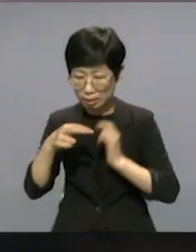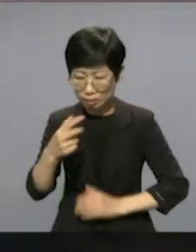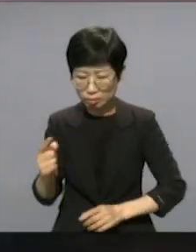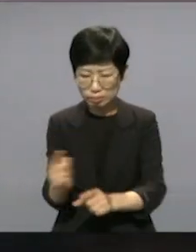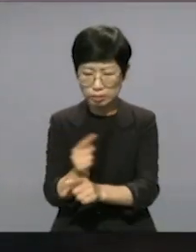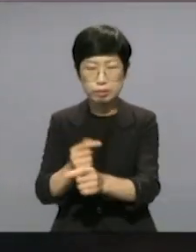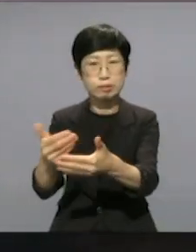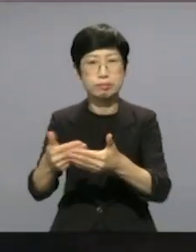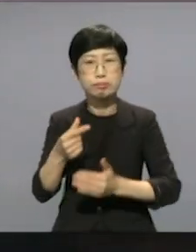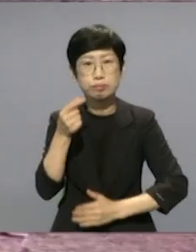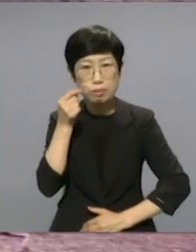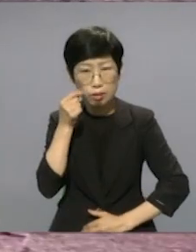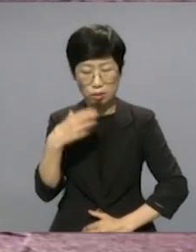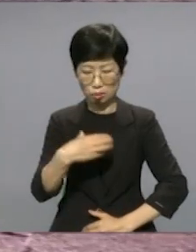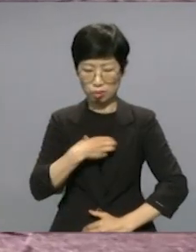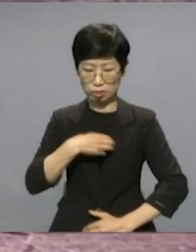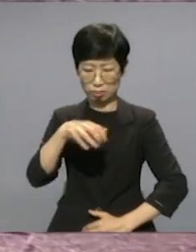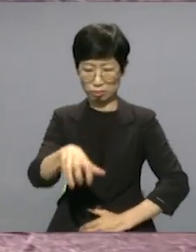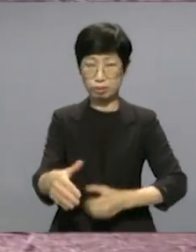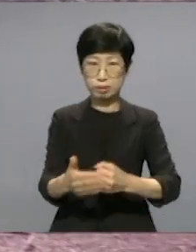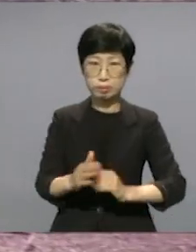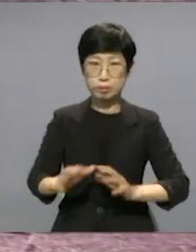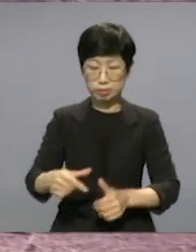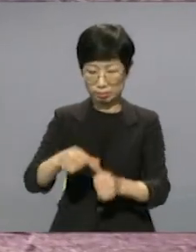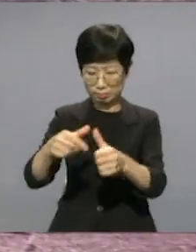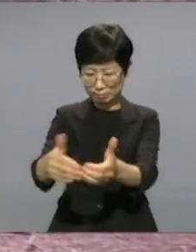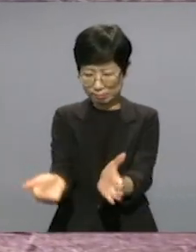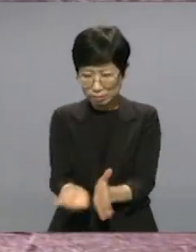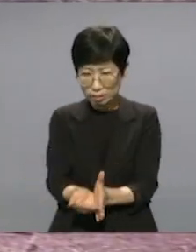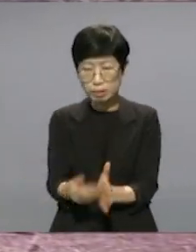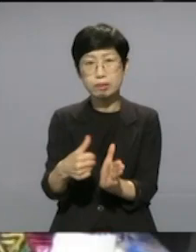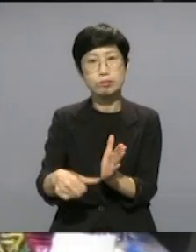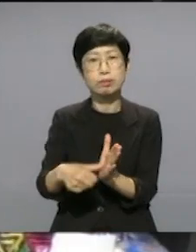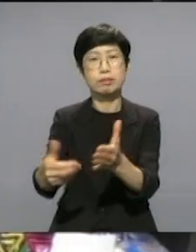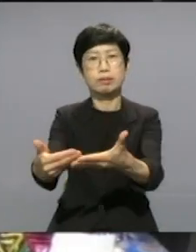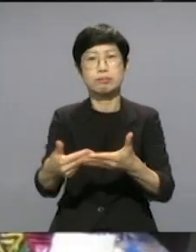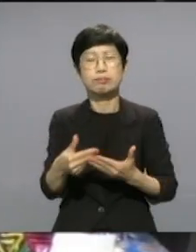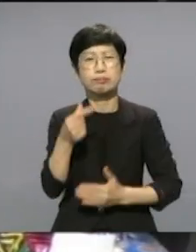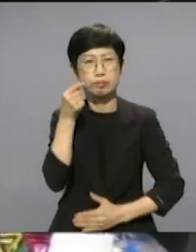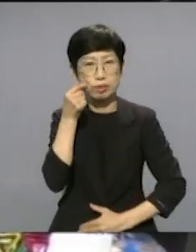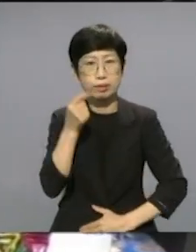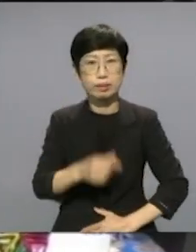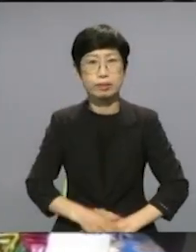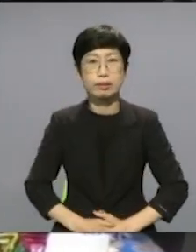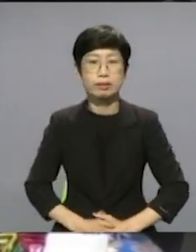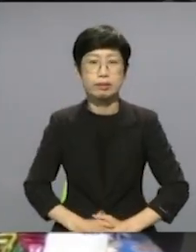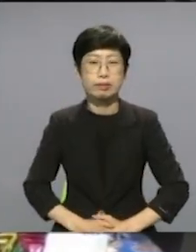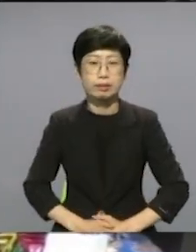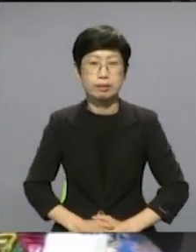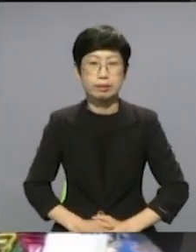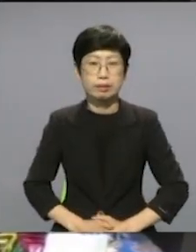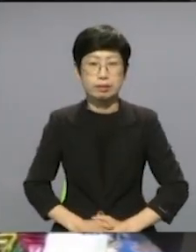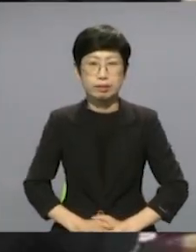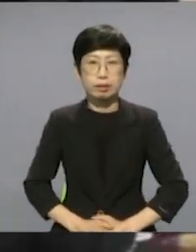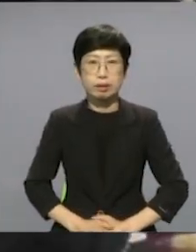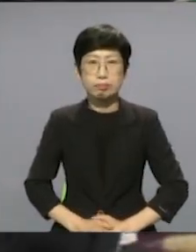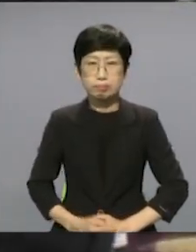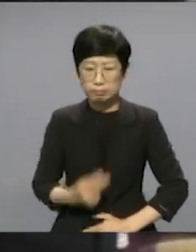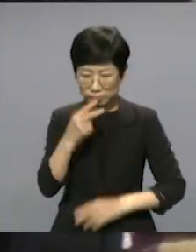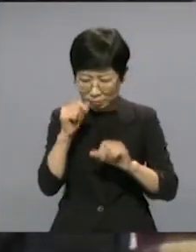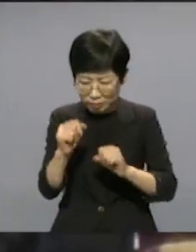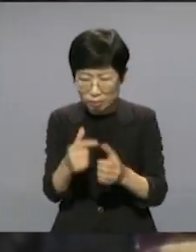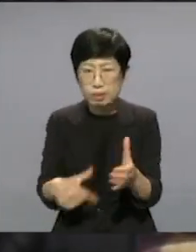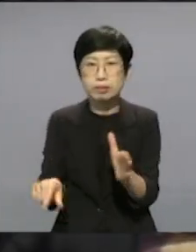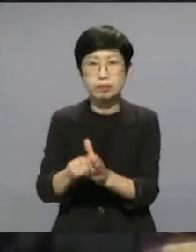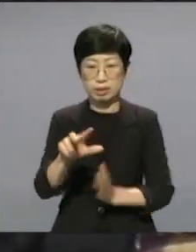수 없고 위험 지역이기 때문에 국제구호단체의 보급품도 닿지 않습니다. 목숨이라도 건지려는 주민